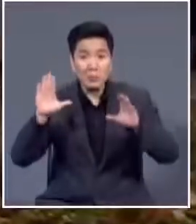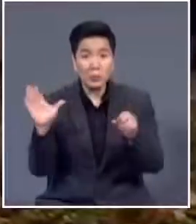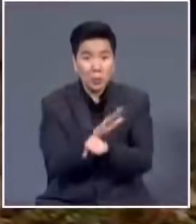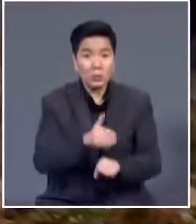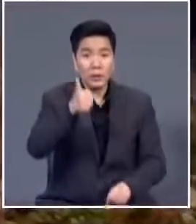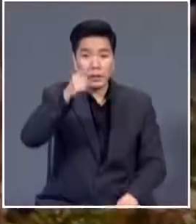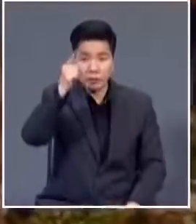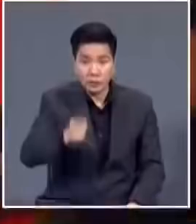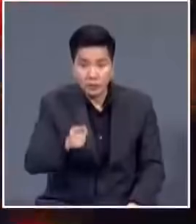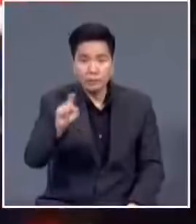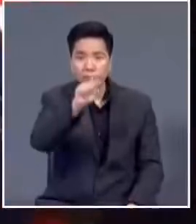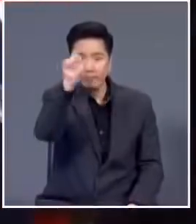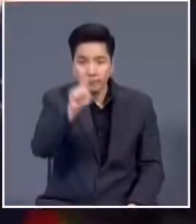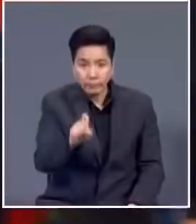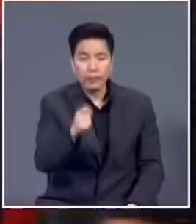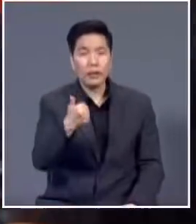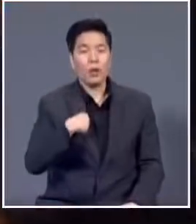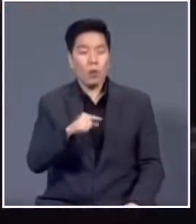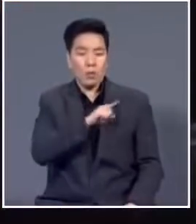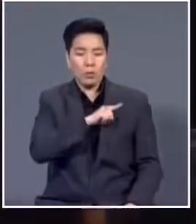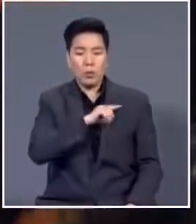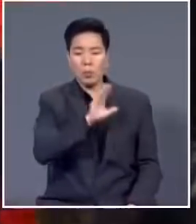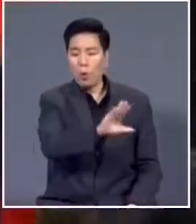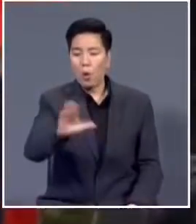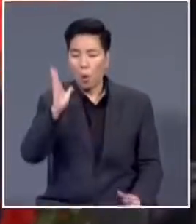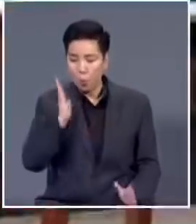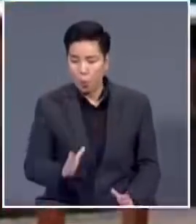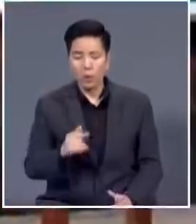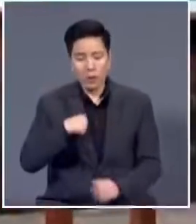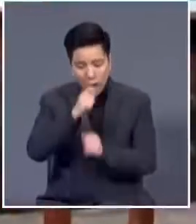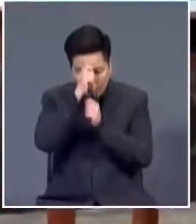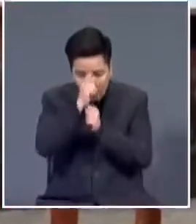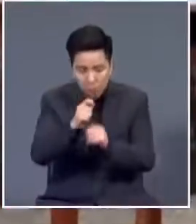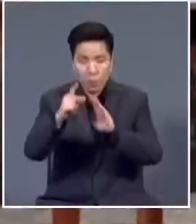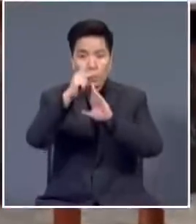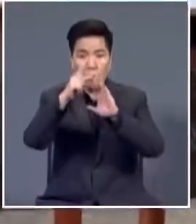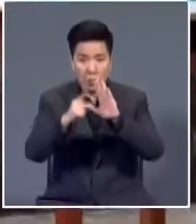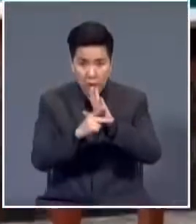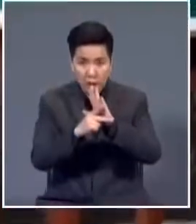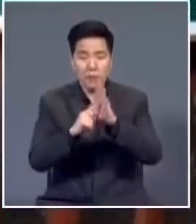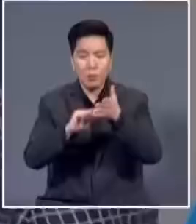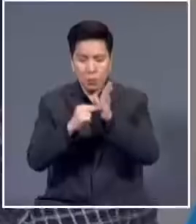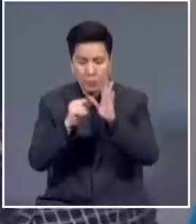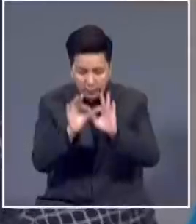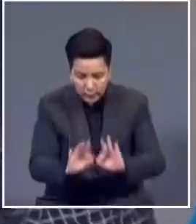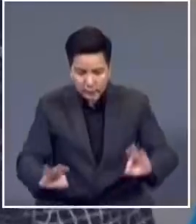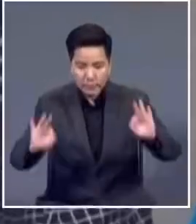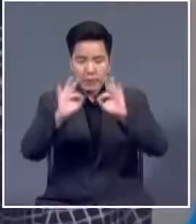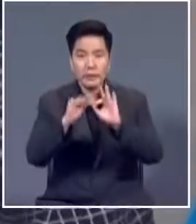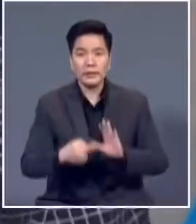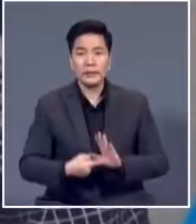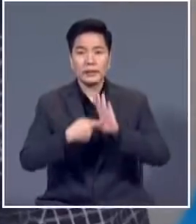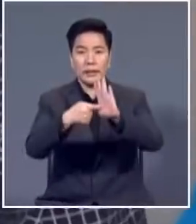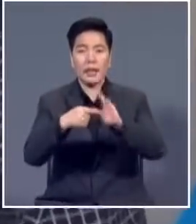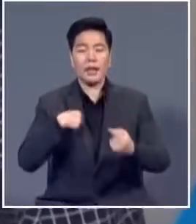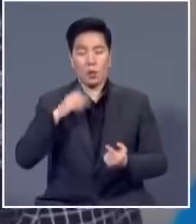ไม่นะครับที่สำคัญอีกประการก็คือหน้าที่พลเมืองและการเคารพกฎหมายนะครับก็เป็นอีกส่วนหนึ่งที่สะท้อนให้ถึงระดับความ